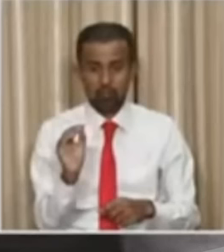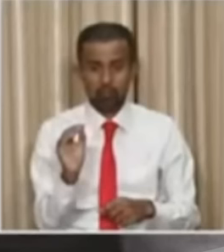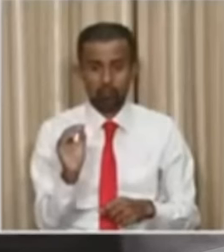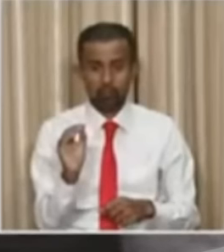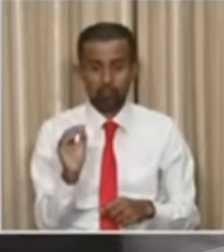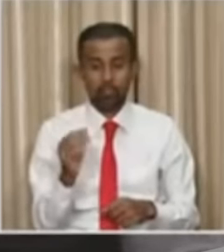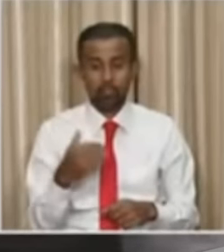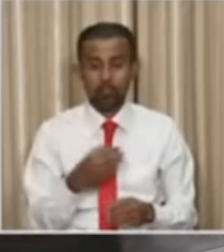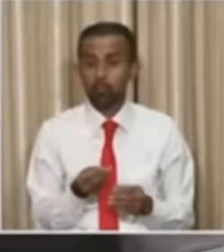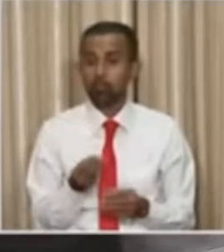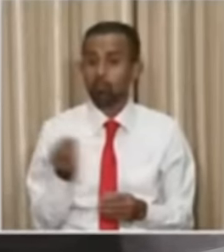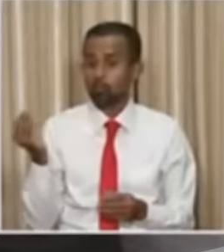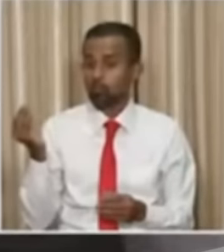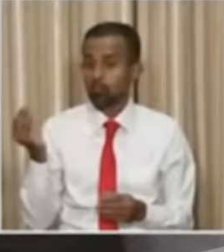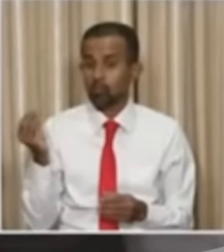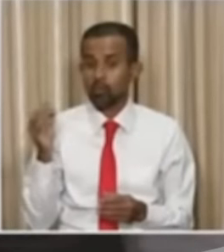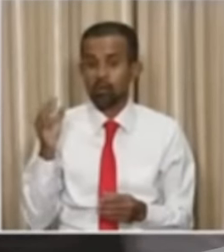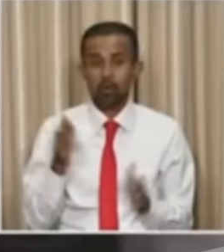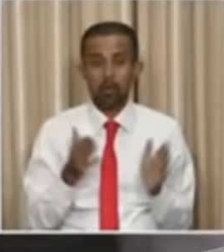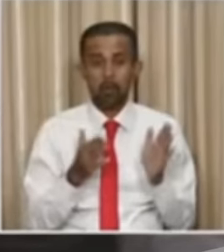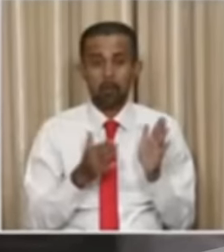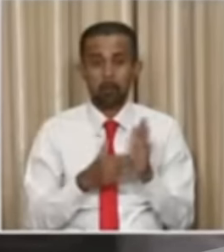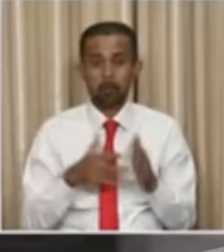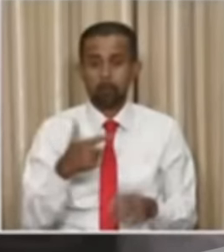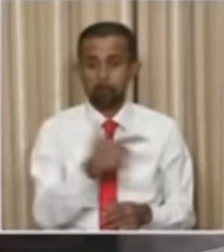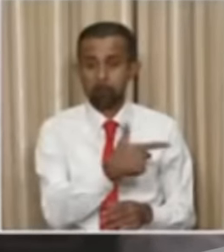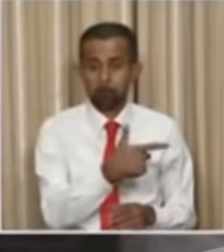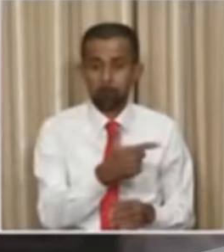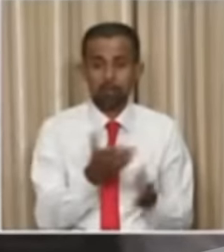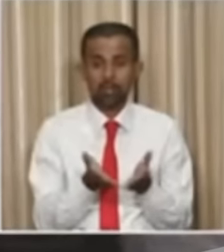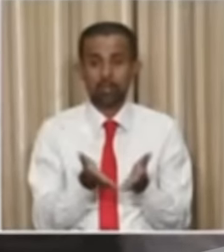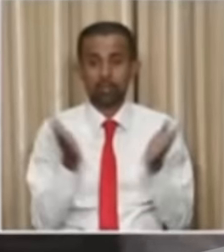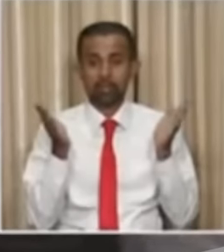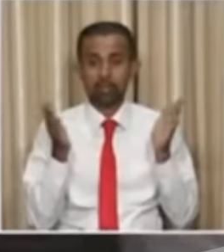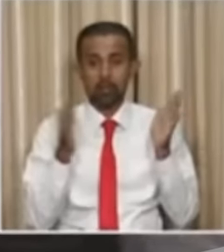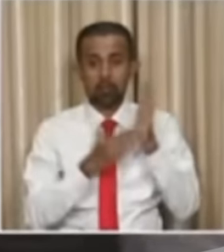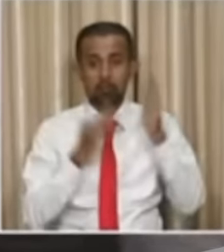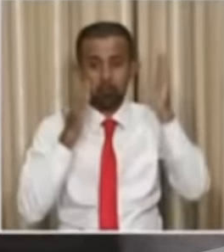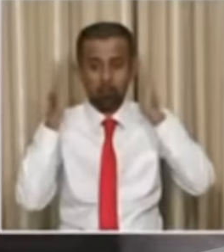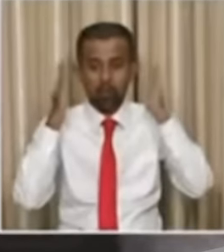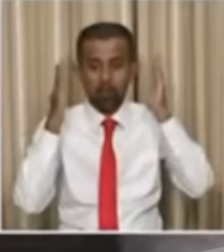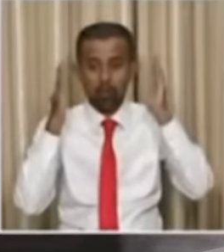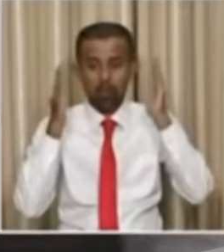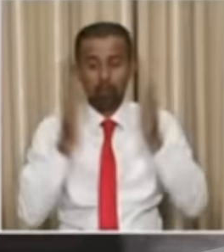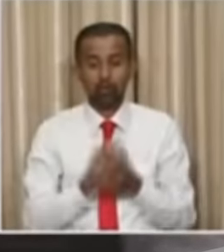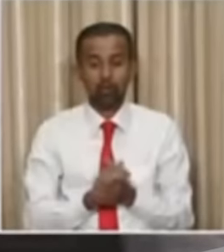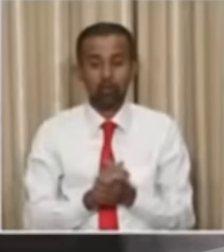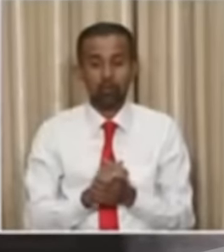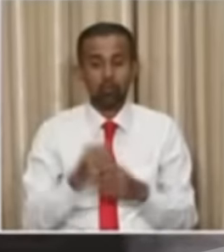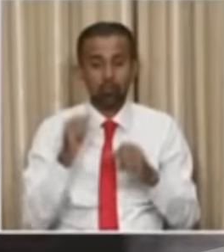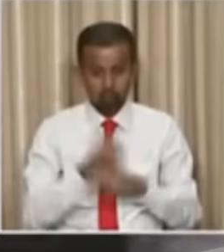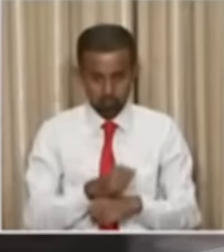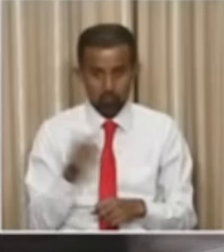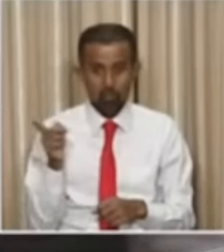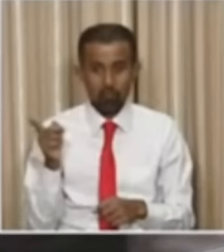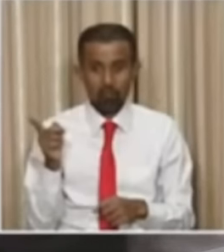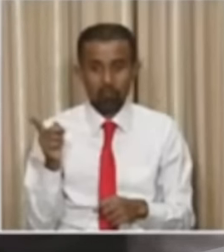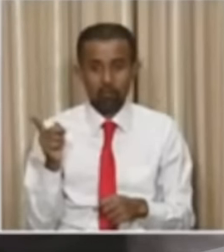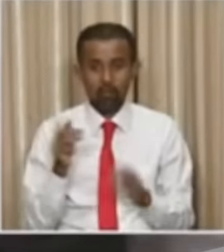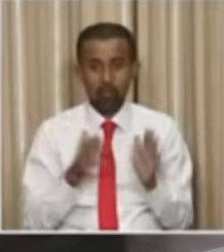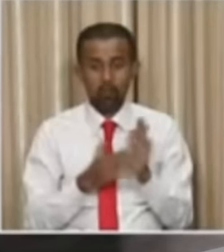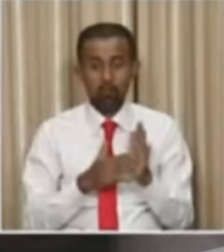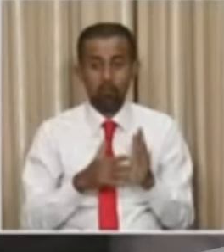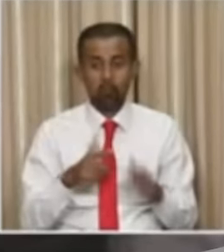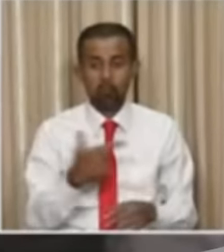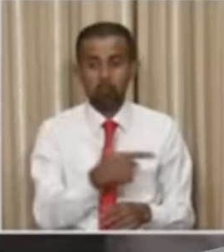එහෙනම් අපේ ආසන්නම රටවල් මාලදිවයින්, ඉන්දියාව, මැලේසියාව ඒ රටවල් වැටෙන්න ඕනේ. මාලදිවයින්